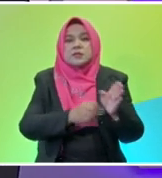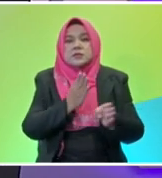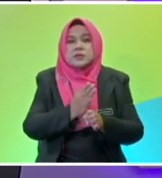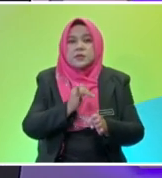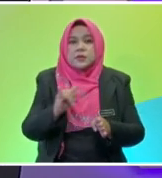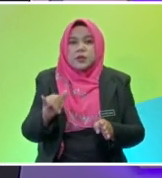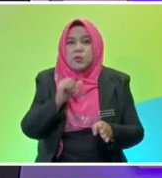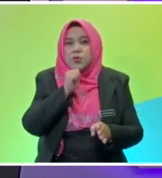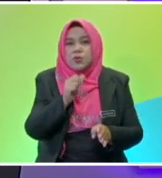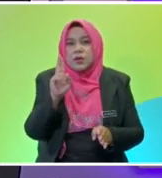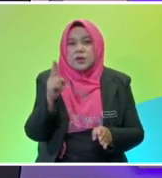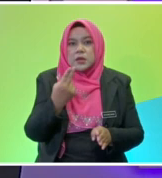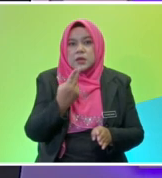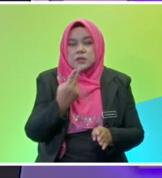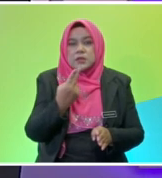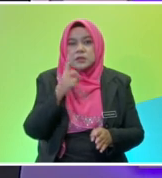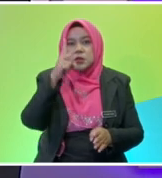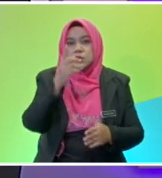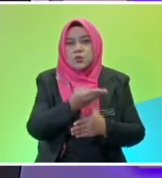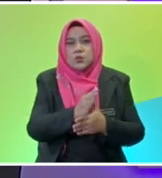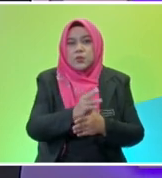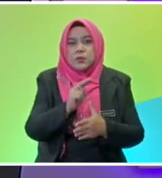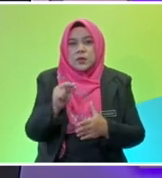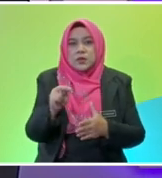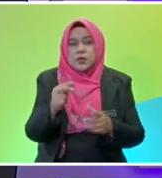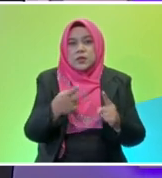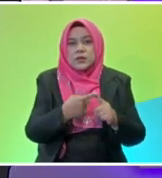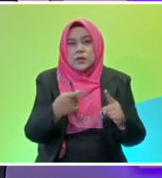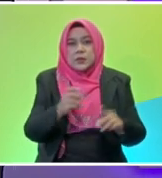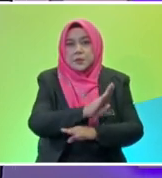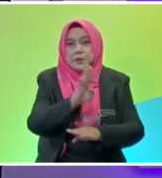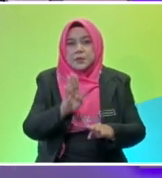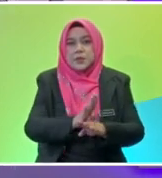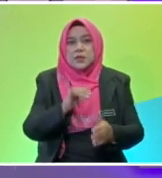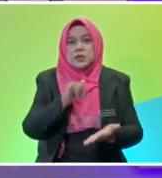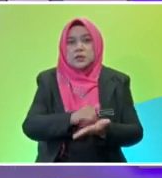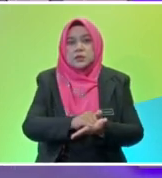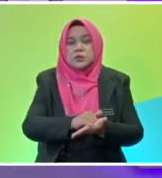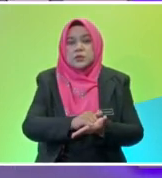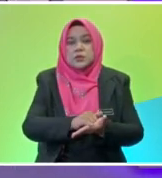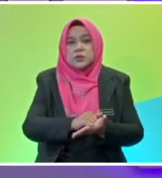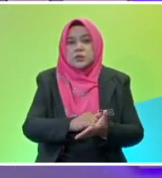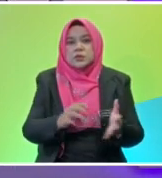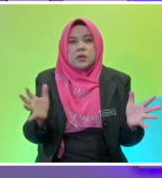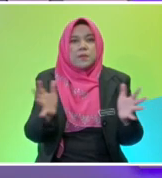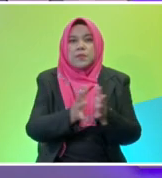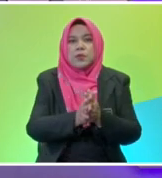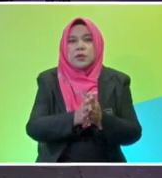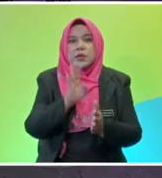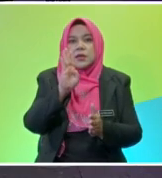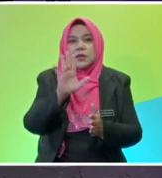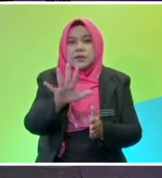bukan hanya mentafsir satu bagian daripada bidang tuh sebenarnya udah merangkum minimal bidang sebenarnya